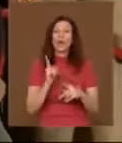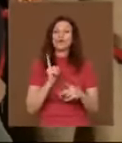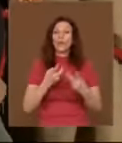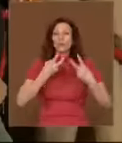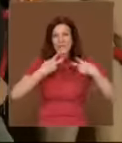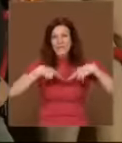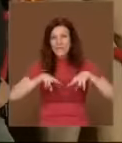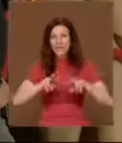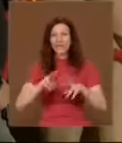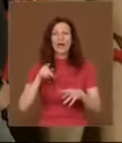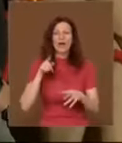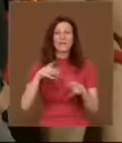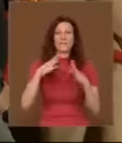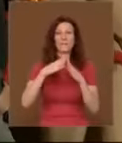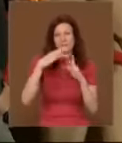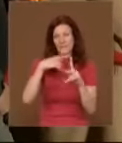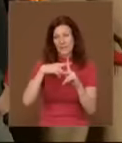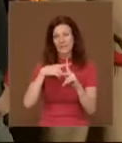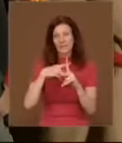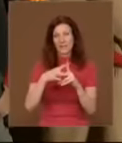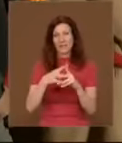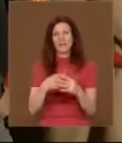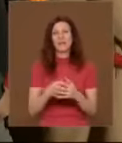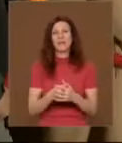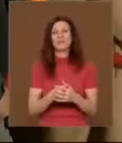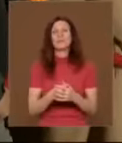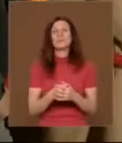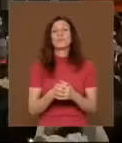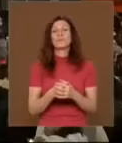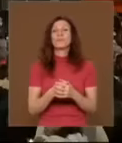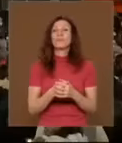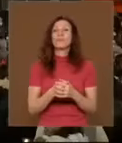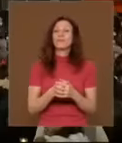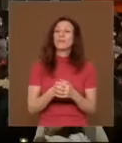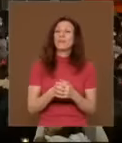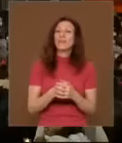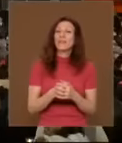отново се връщат в храма.